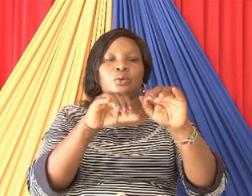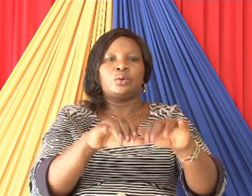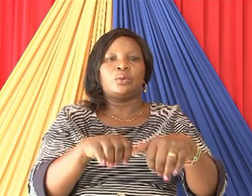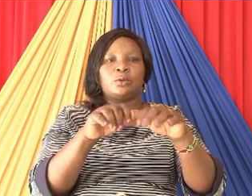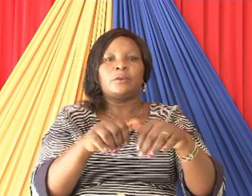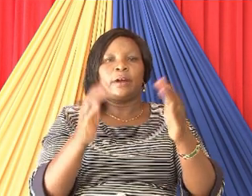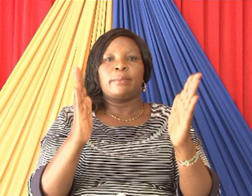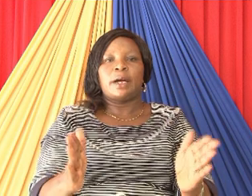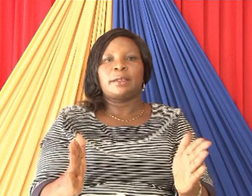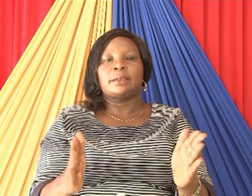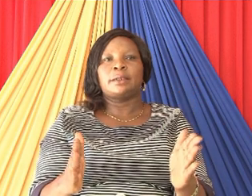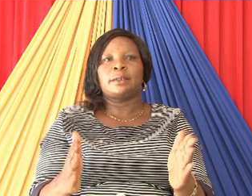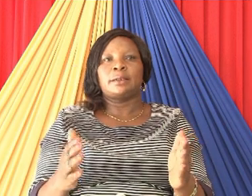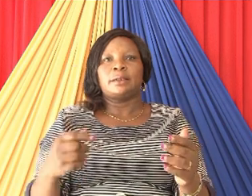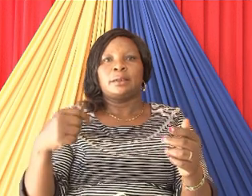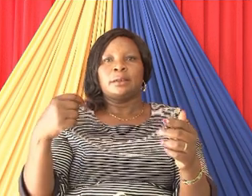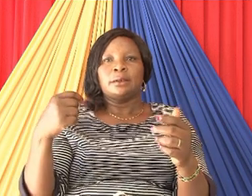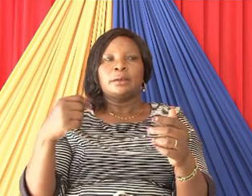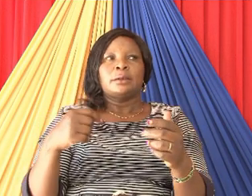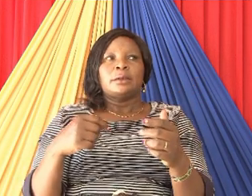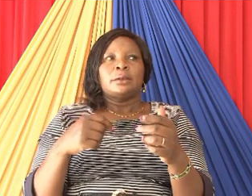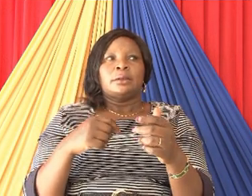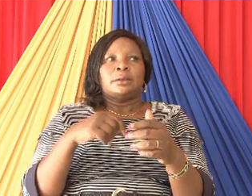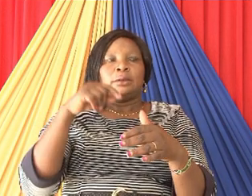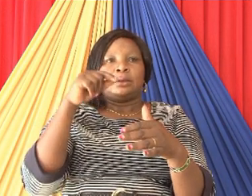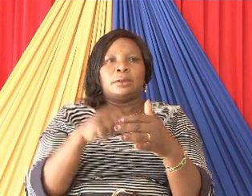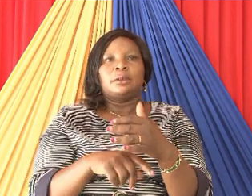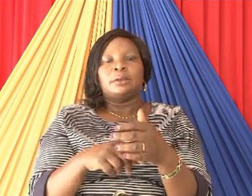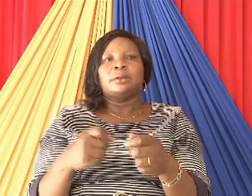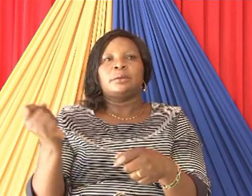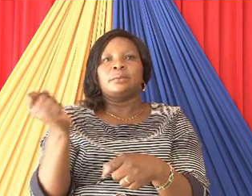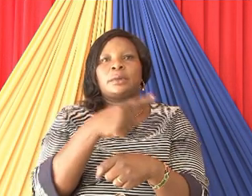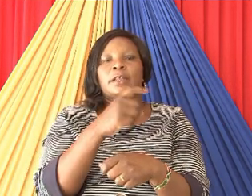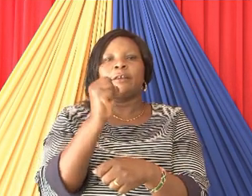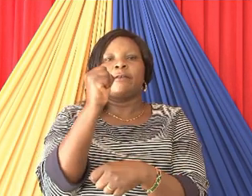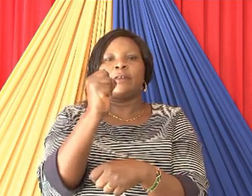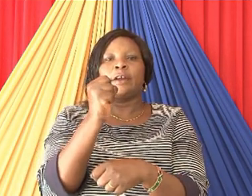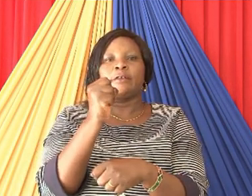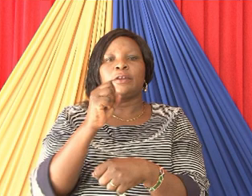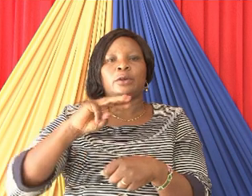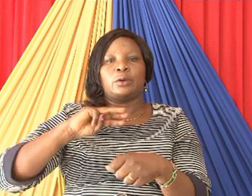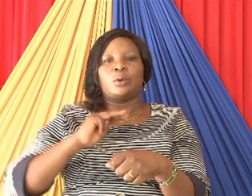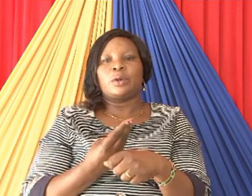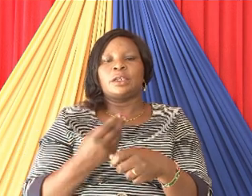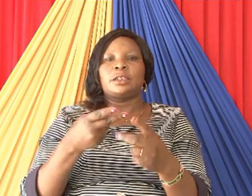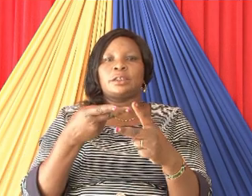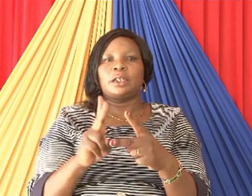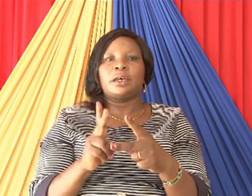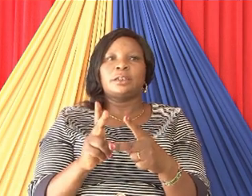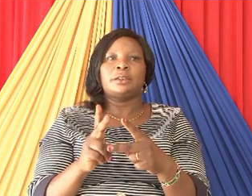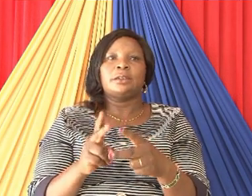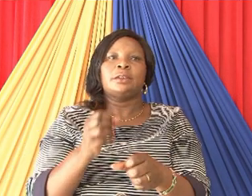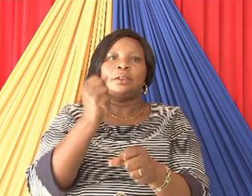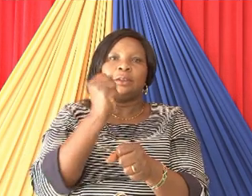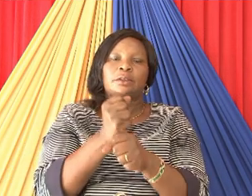siku ya Labor Day, malebazi. Na hawa ni wafanyi kazi ambao